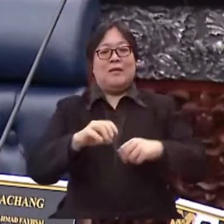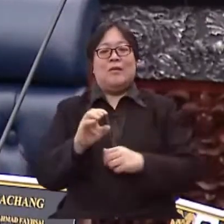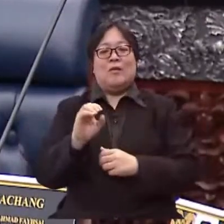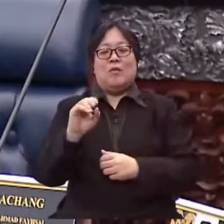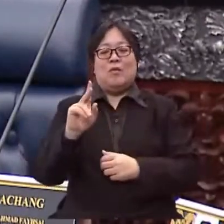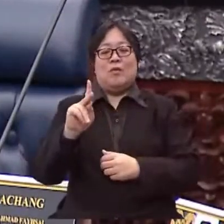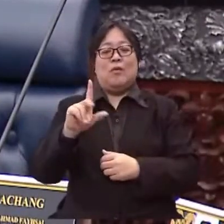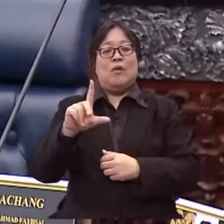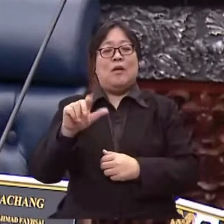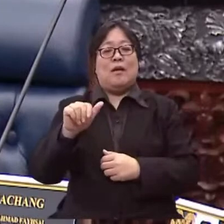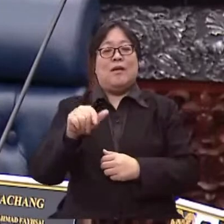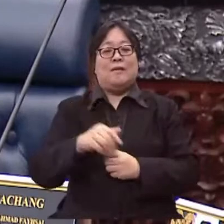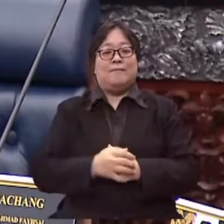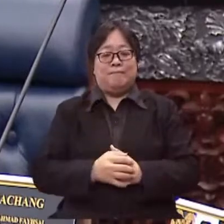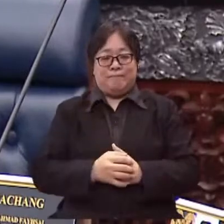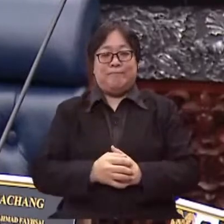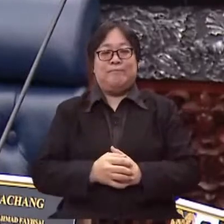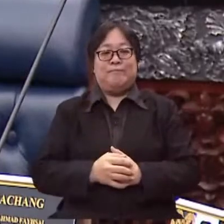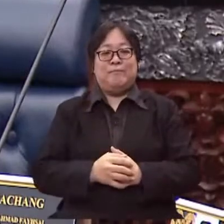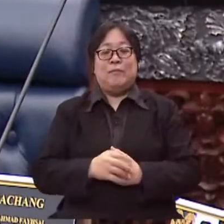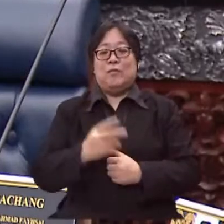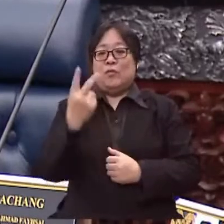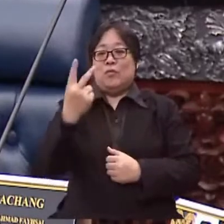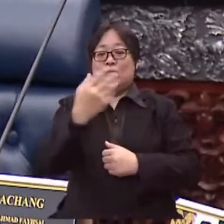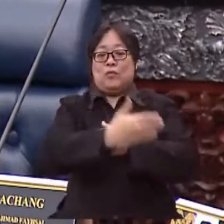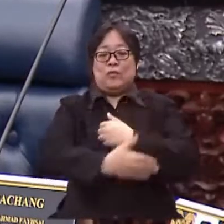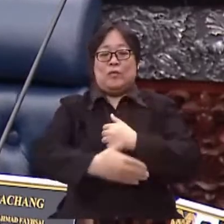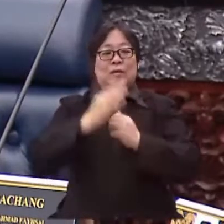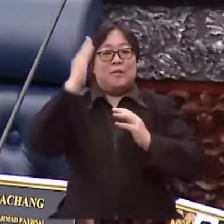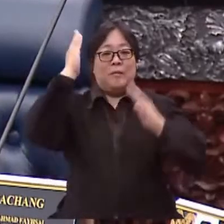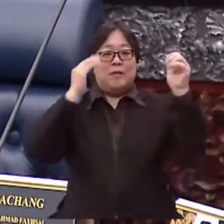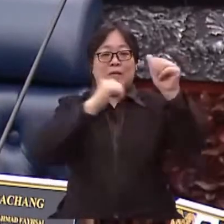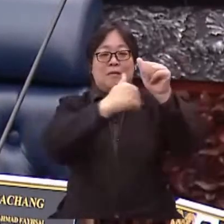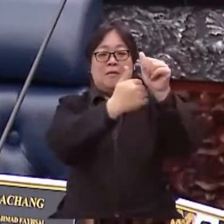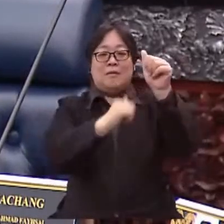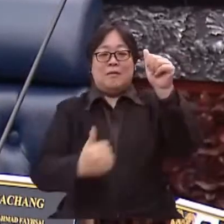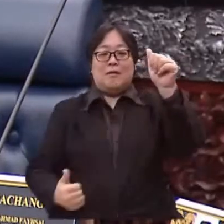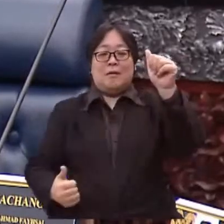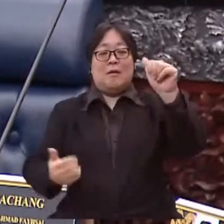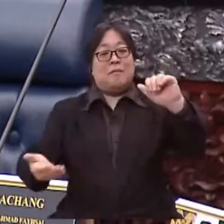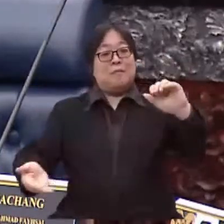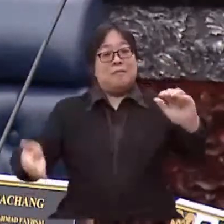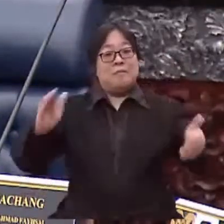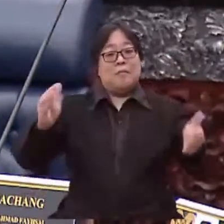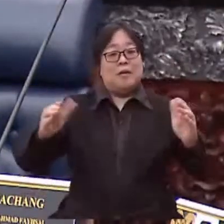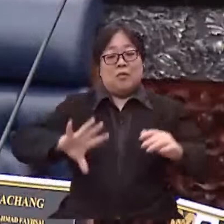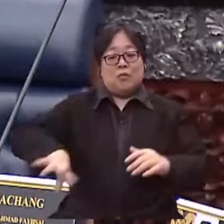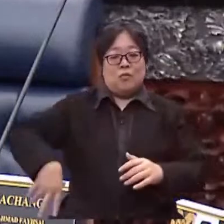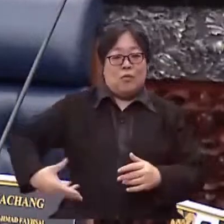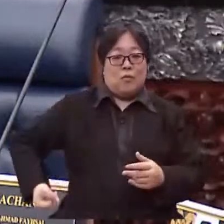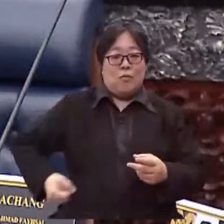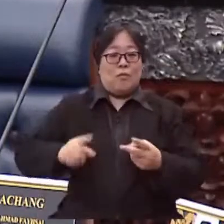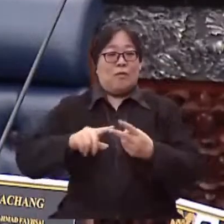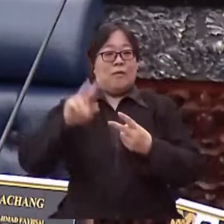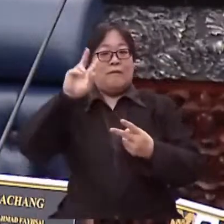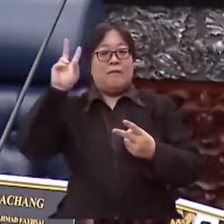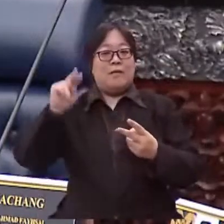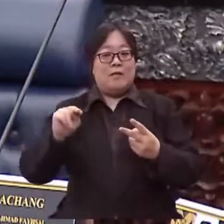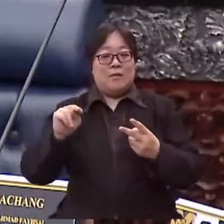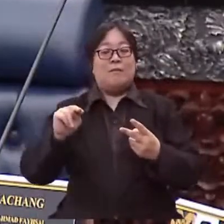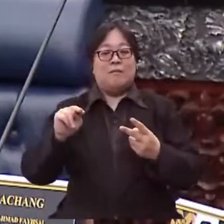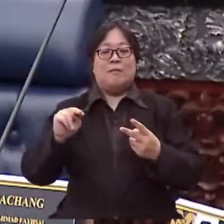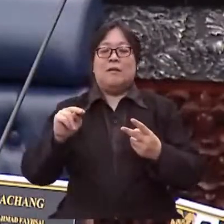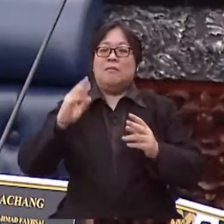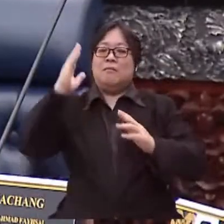yang dilakukan dua buah negara Malaysia jauh lebih ketinggalan berbanding dengan Kamboja dan Vietnam lebih